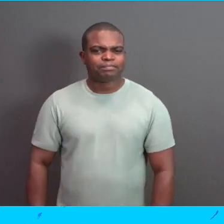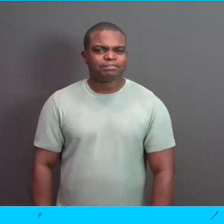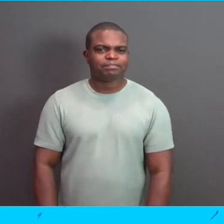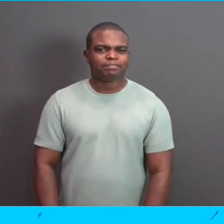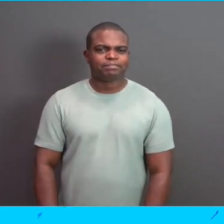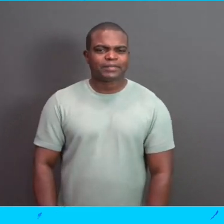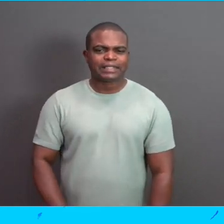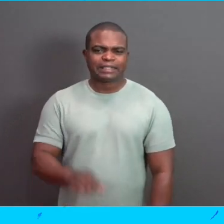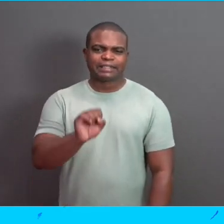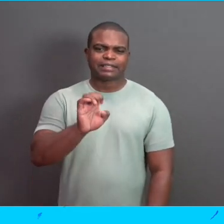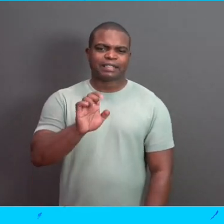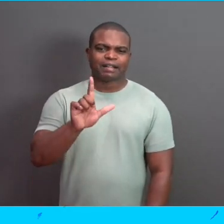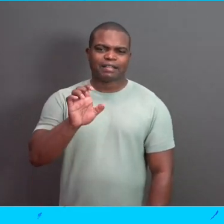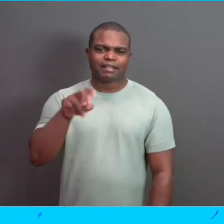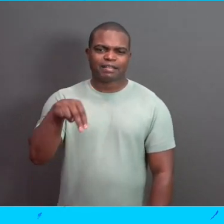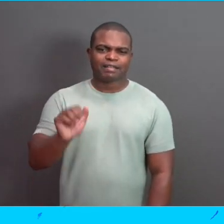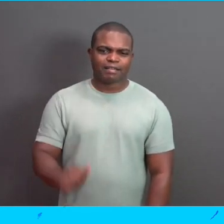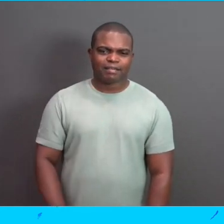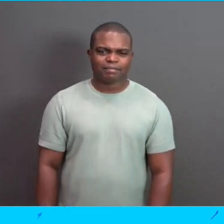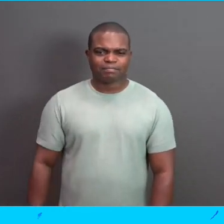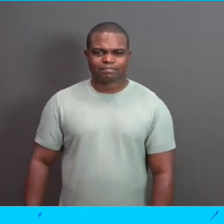Oh, merci.